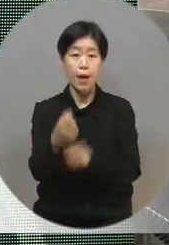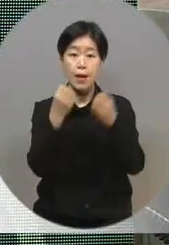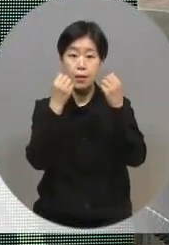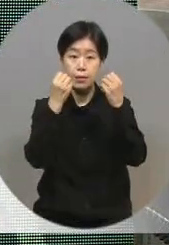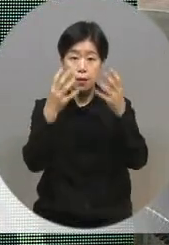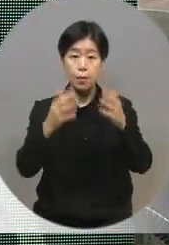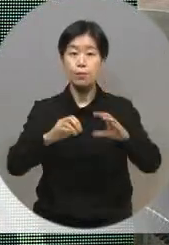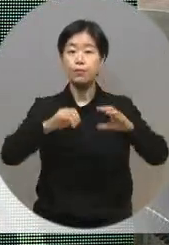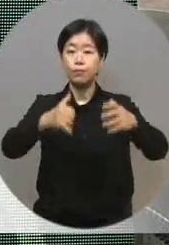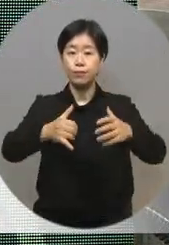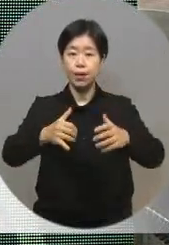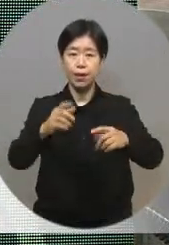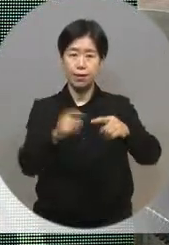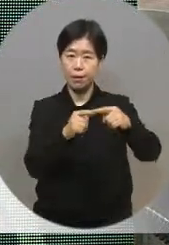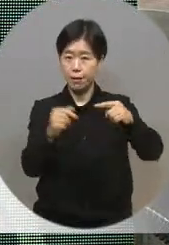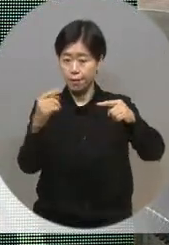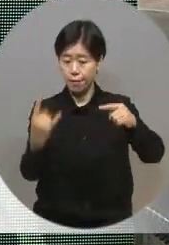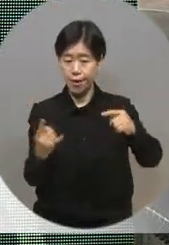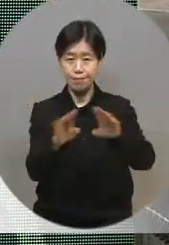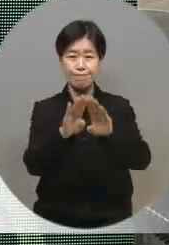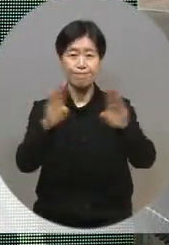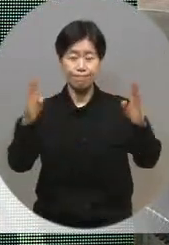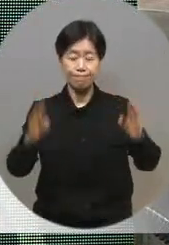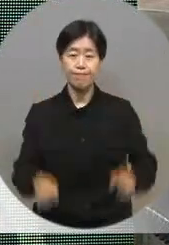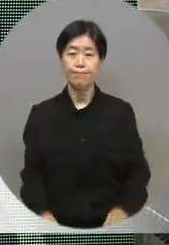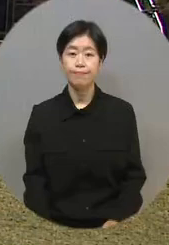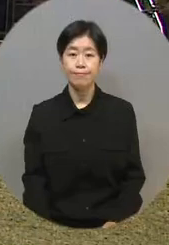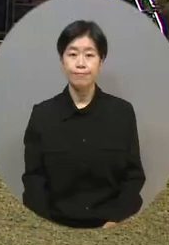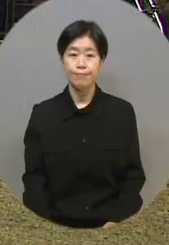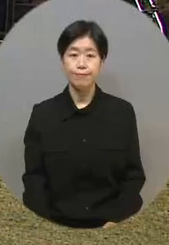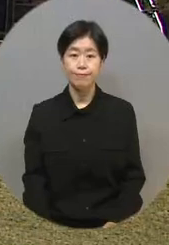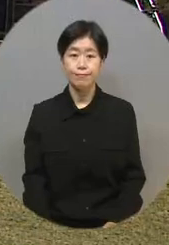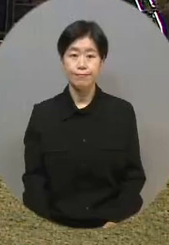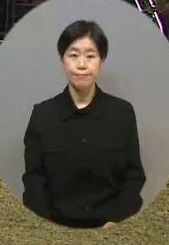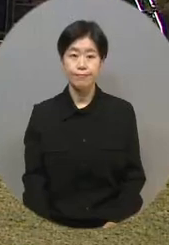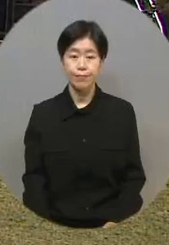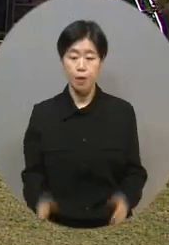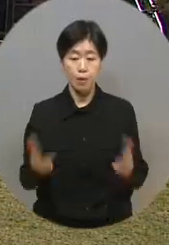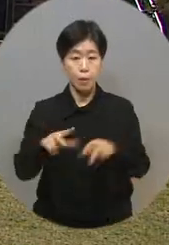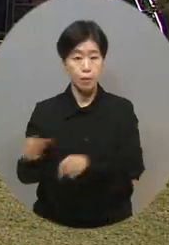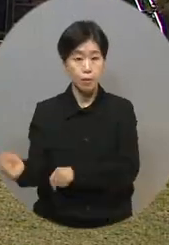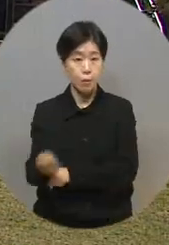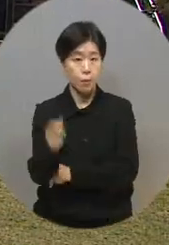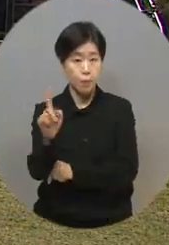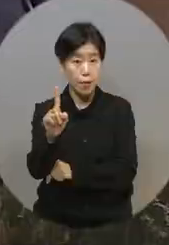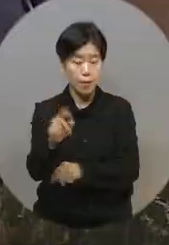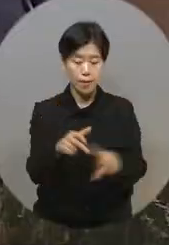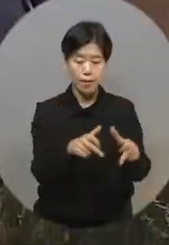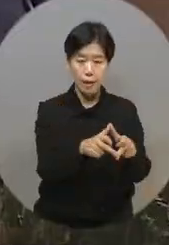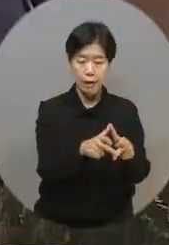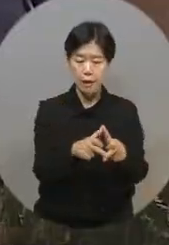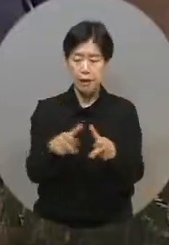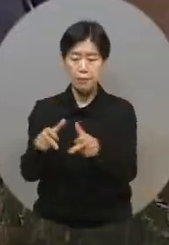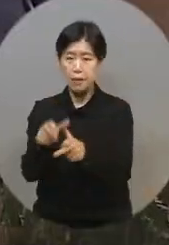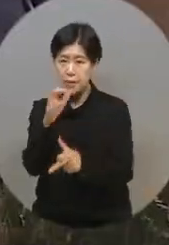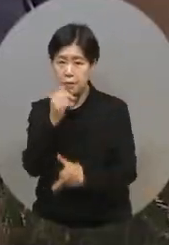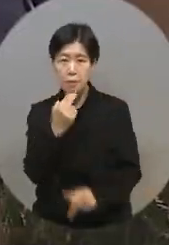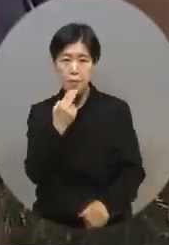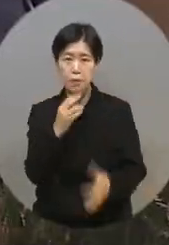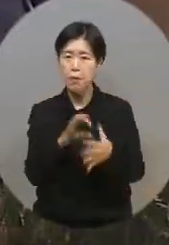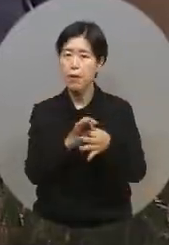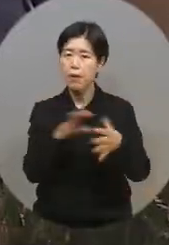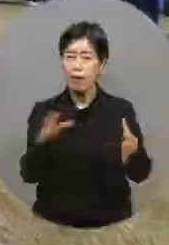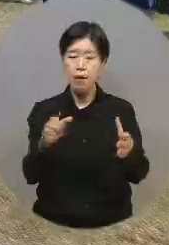새로운 분야의 국제대회를 개최하게 되었습니다. 파크골프는 장애인과 비장애인, 남녀노소 모두